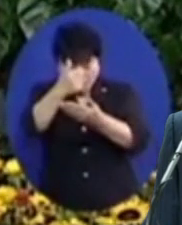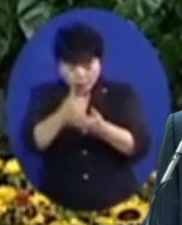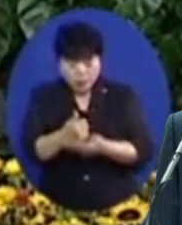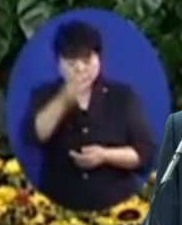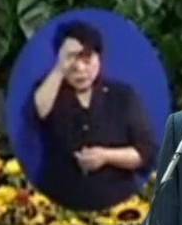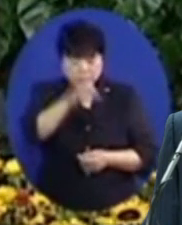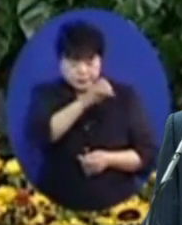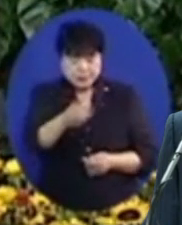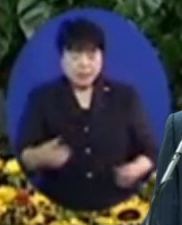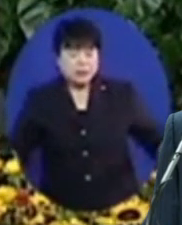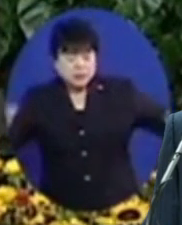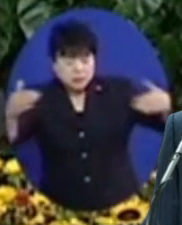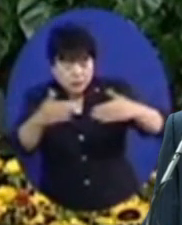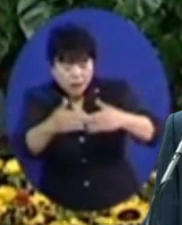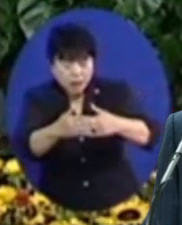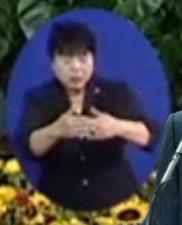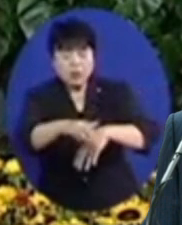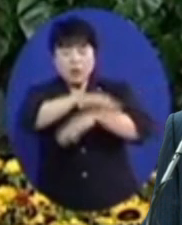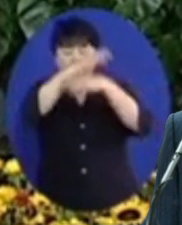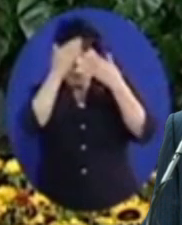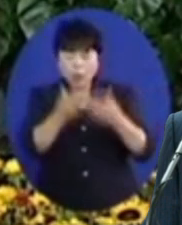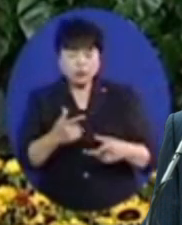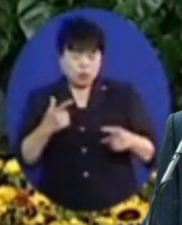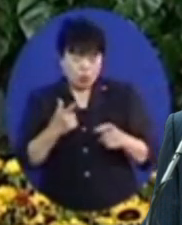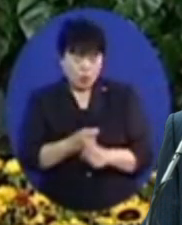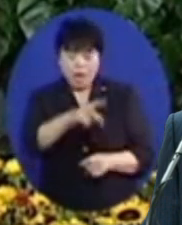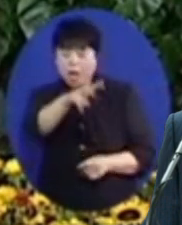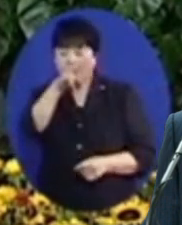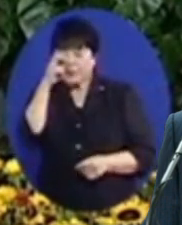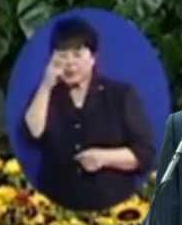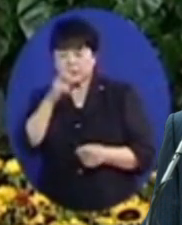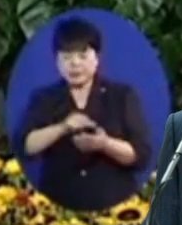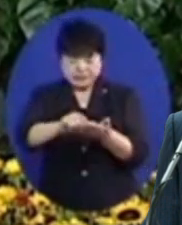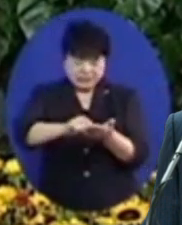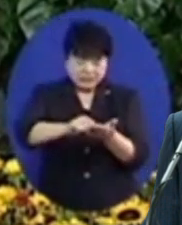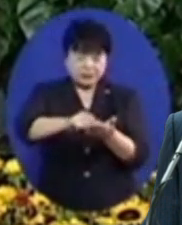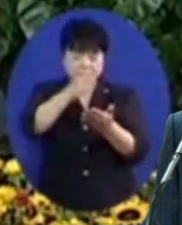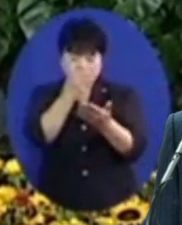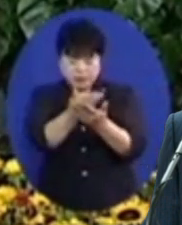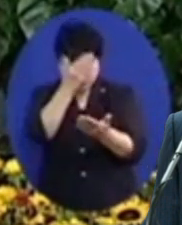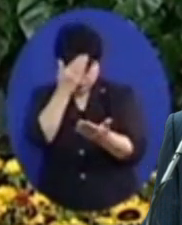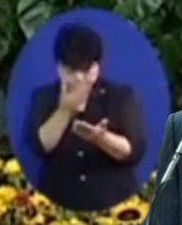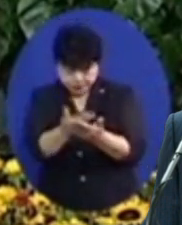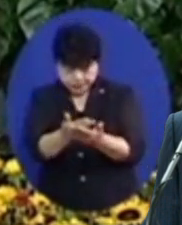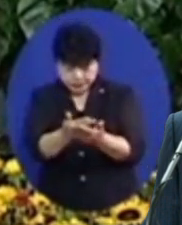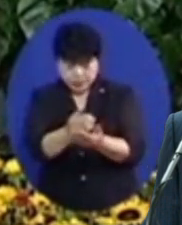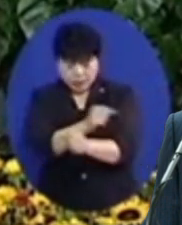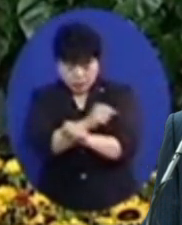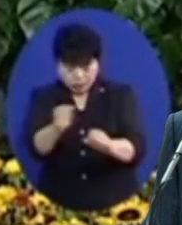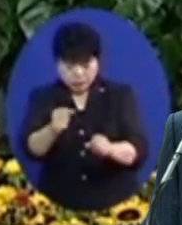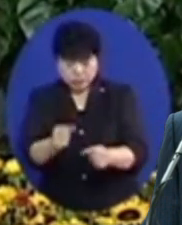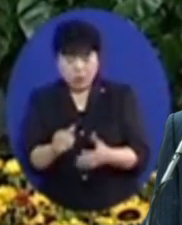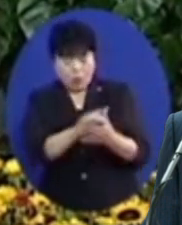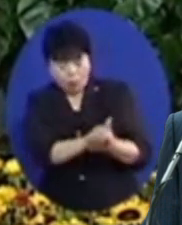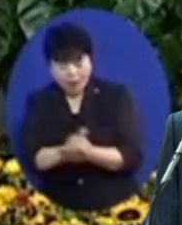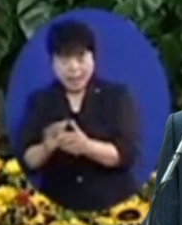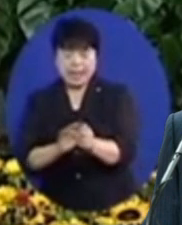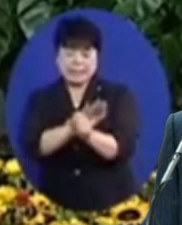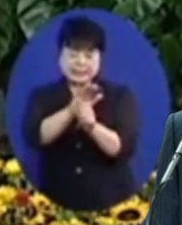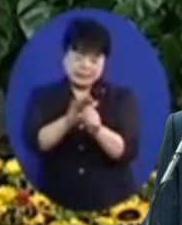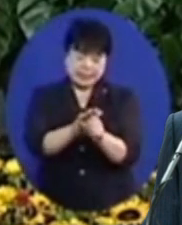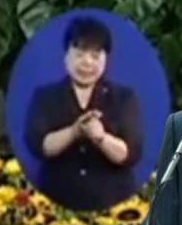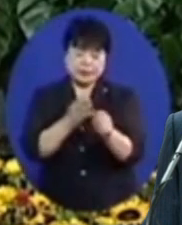십자가를 끌어안고 모든 원한과 미움을 다 지워버리게 도와주시옵시고, 용서와 화해와 사랑을